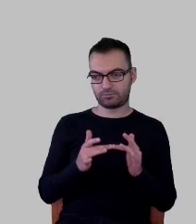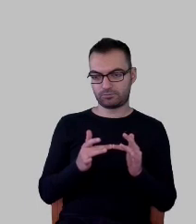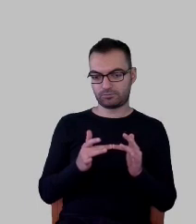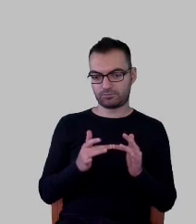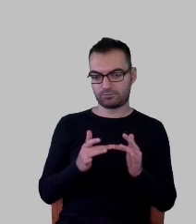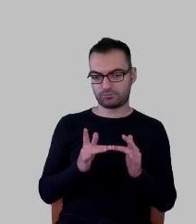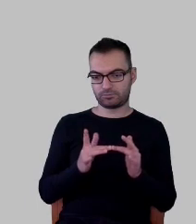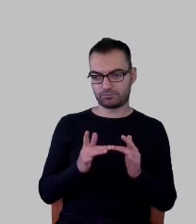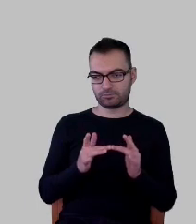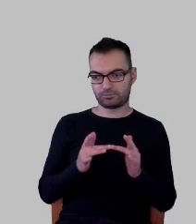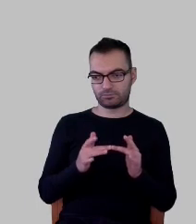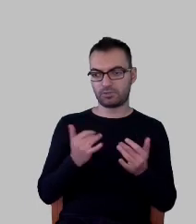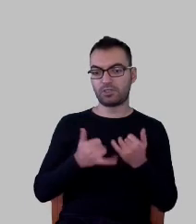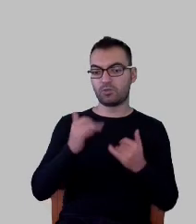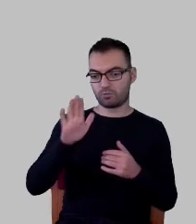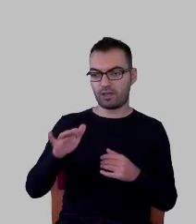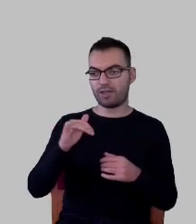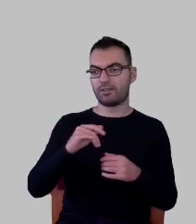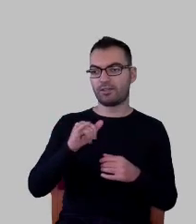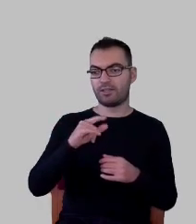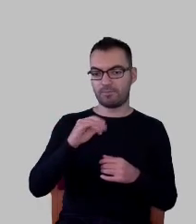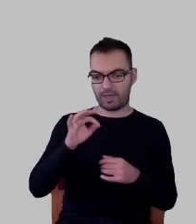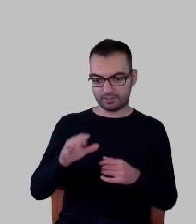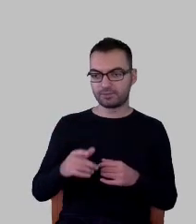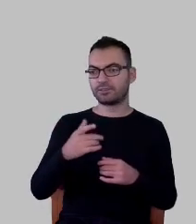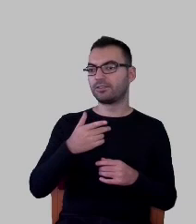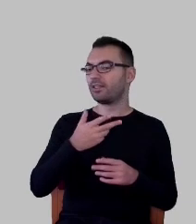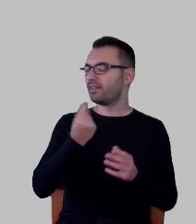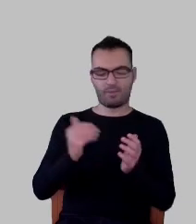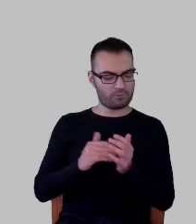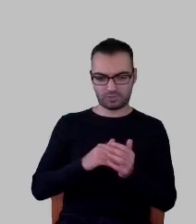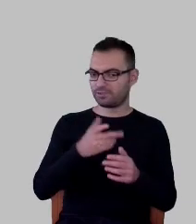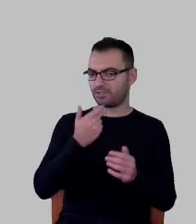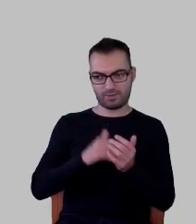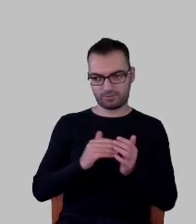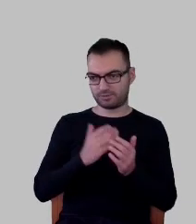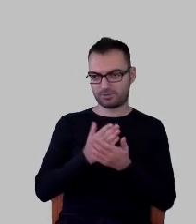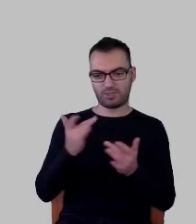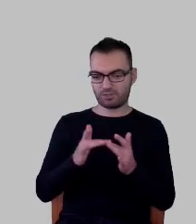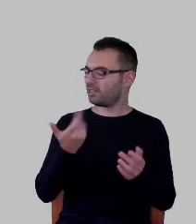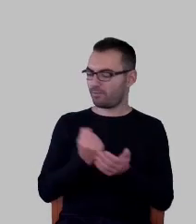program edukacyjno-terapeutyczny zajęciami indywidualnymi, była odpowiedź nie, nie jest potrzebna, jest potrzebna